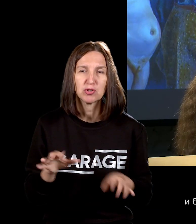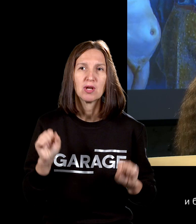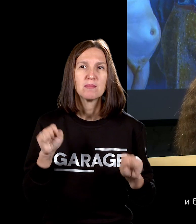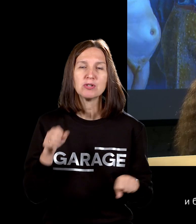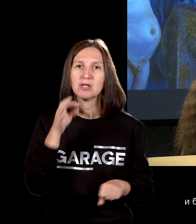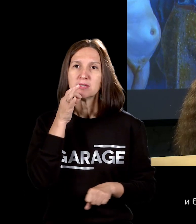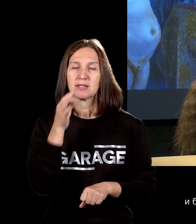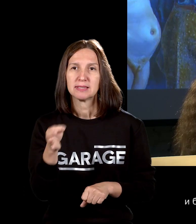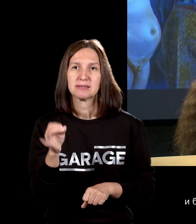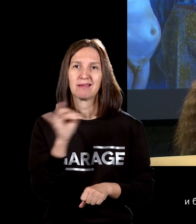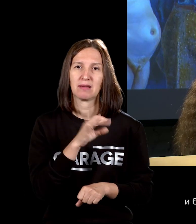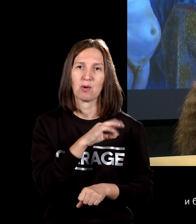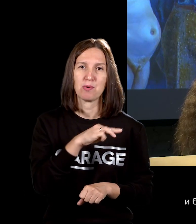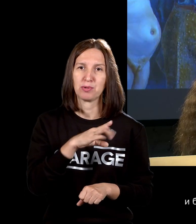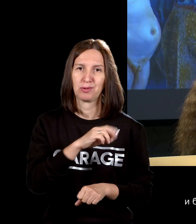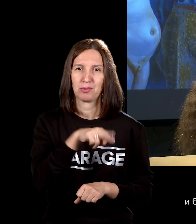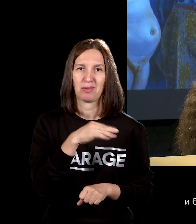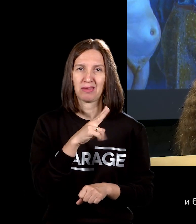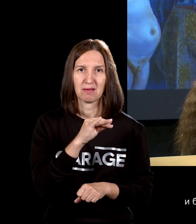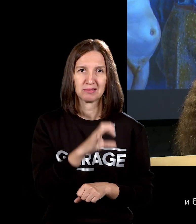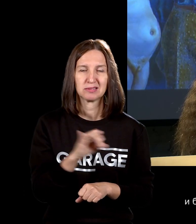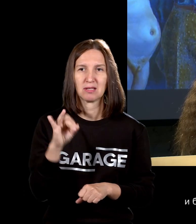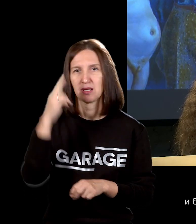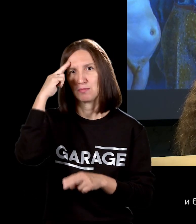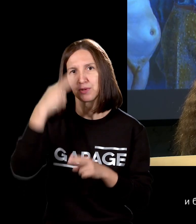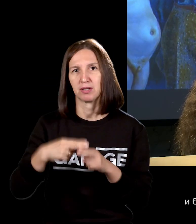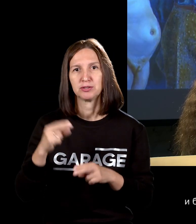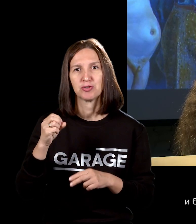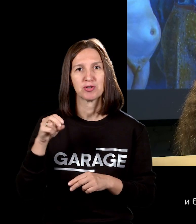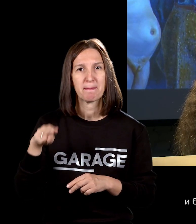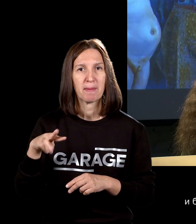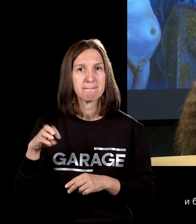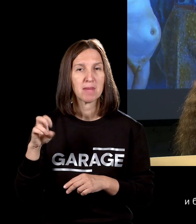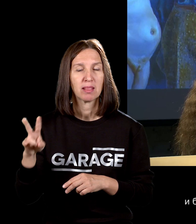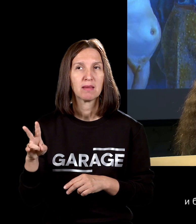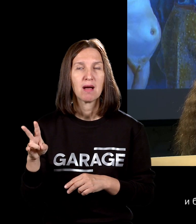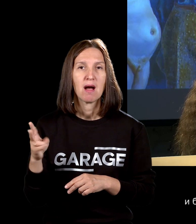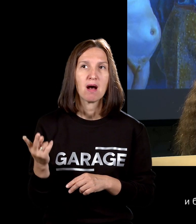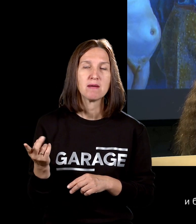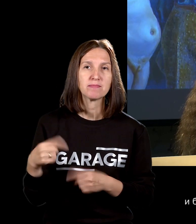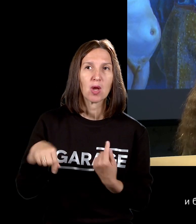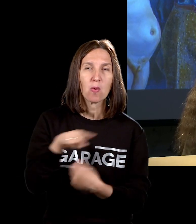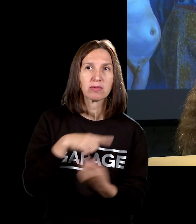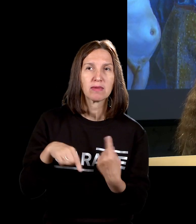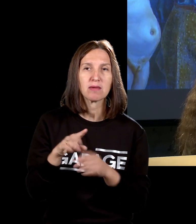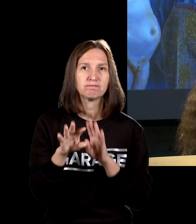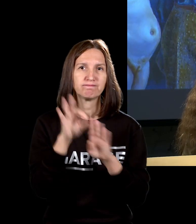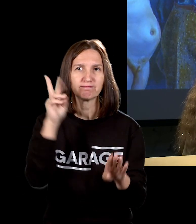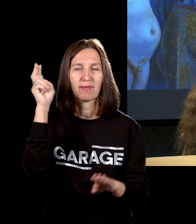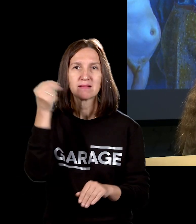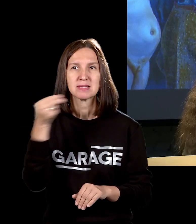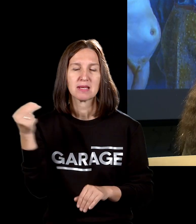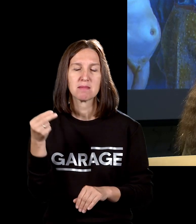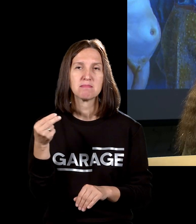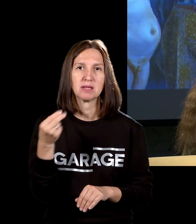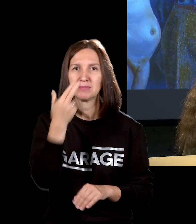что и Отто Дикс, и братья Чепмены работают в... сюжетами очень старыми, очень традиционными